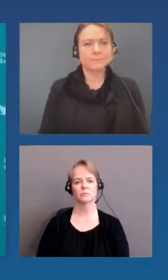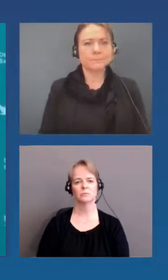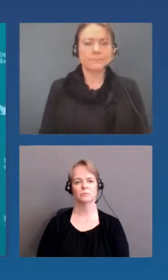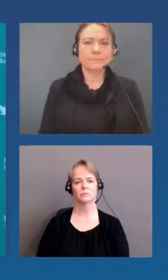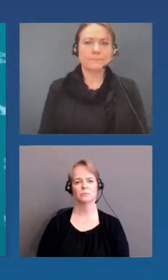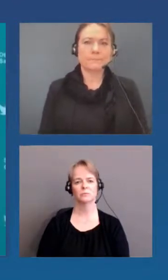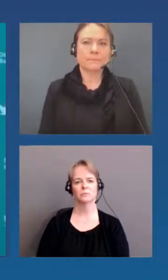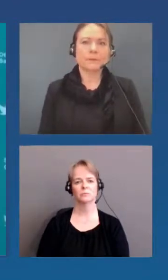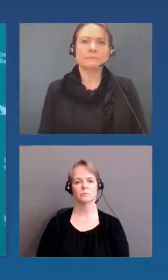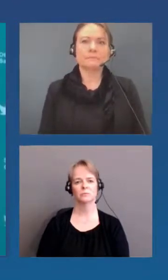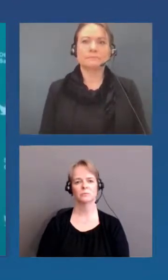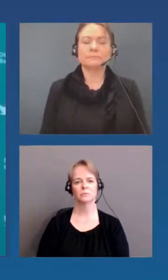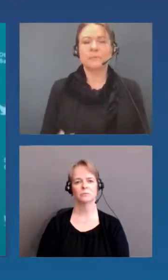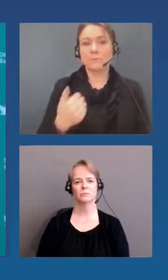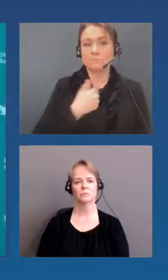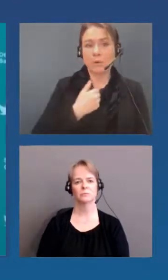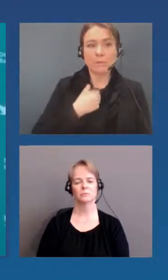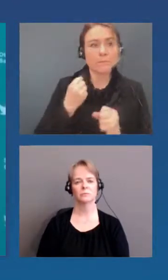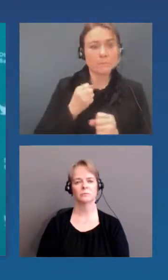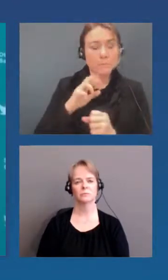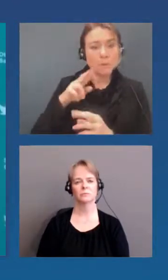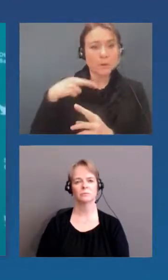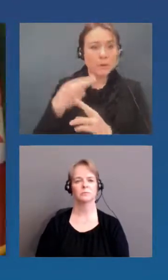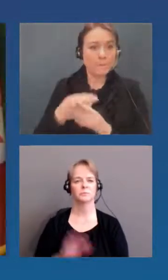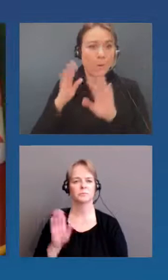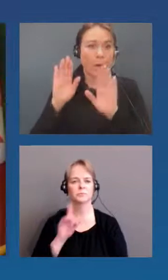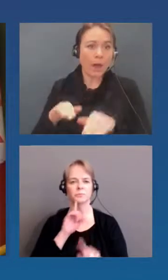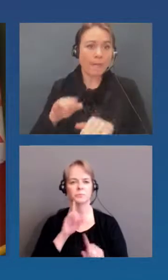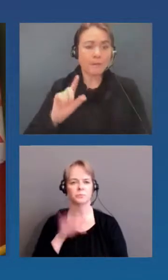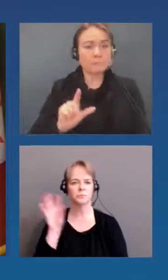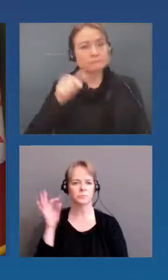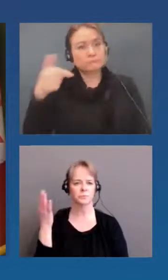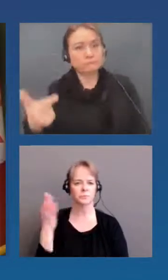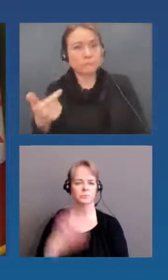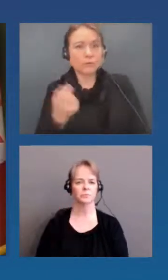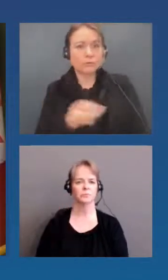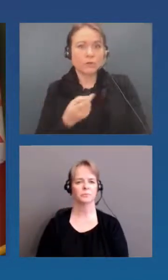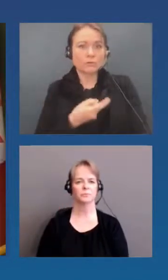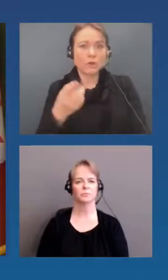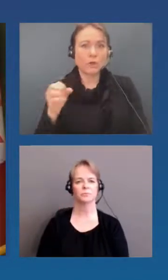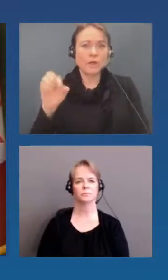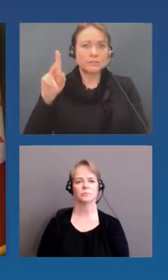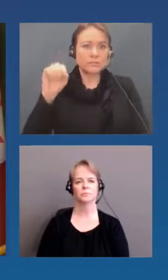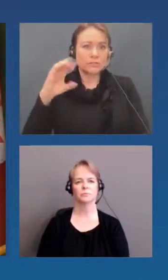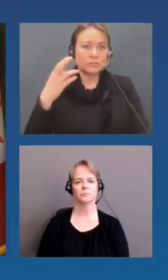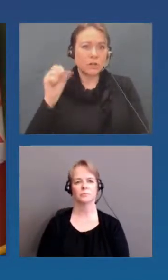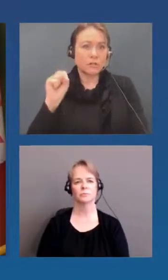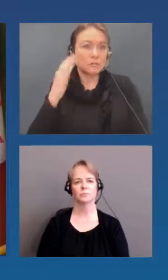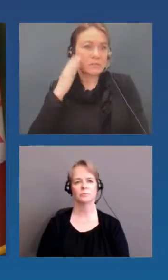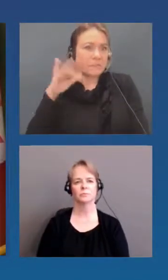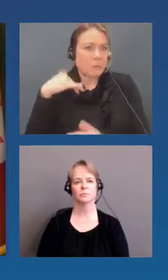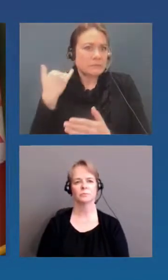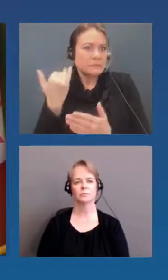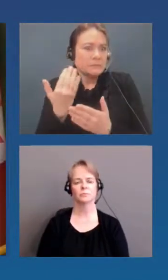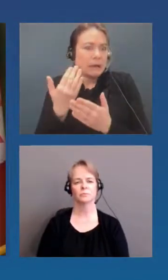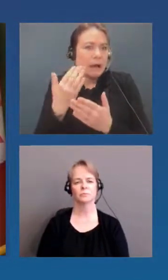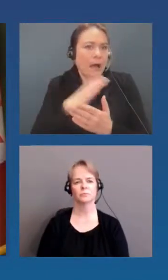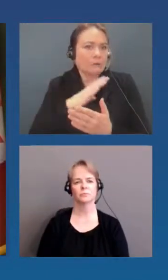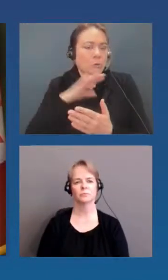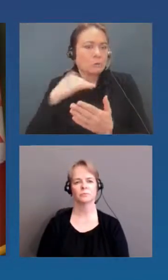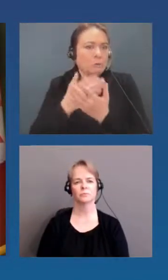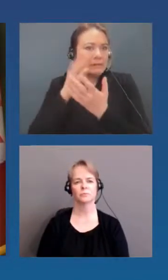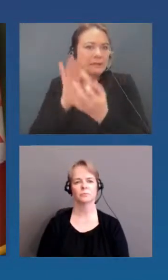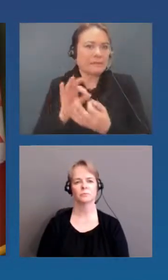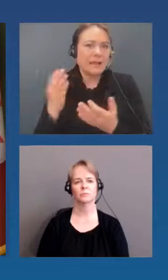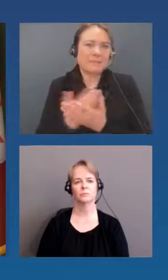Je peux peut-être débuter et laisser la docteure Etchiz parler. Je ne suis pas sûr qu'on a tout l'ensemble d'informations que vous voulez parce que ça va dans le système